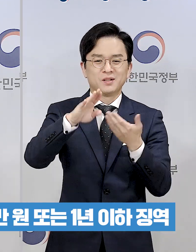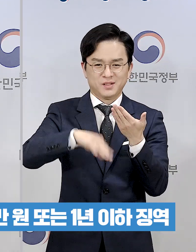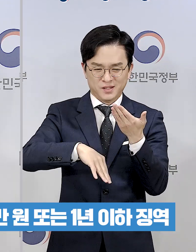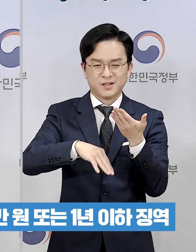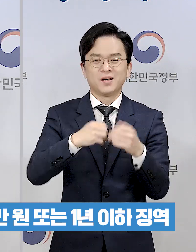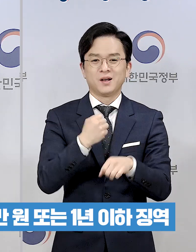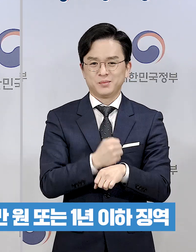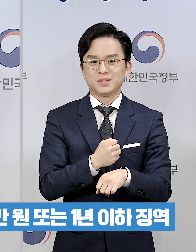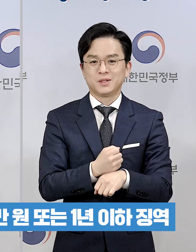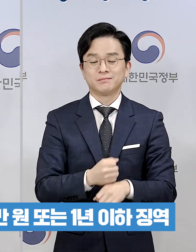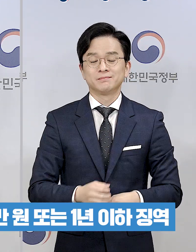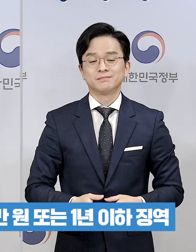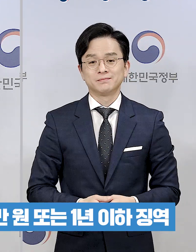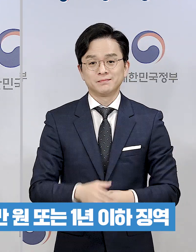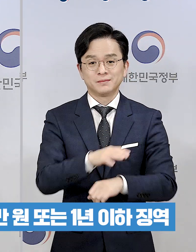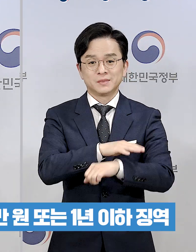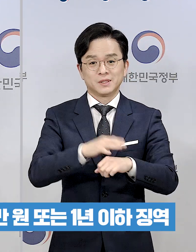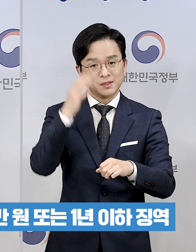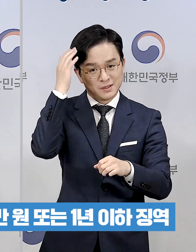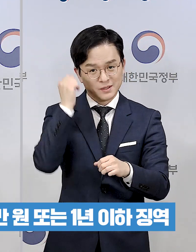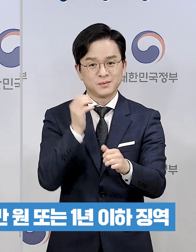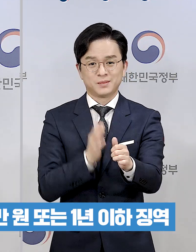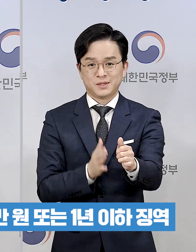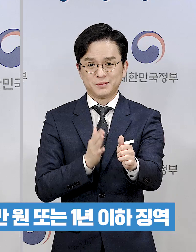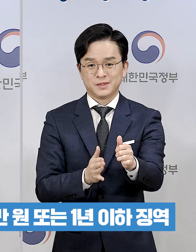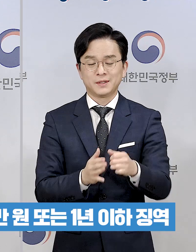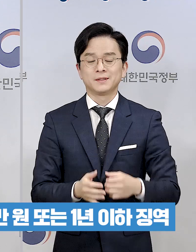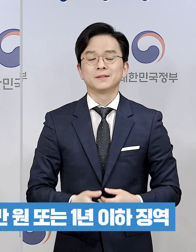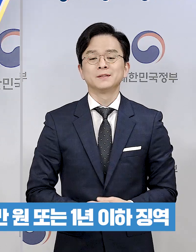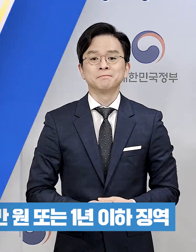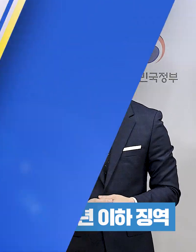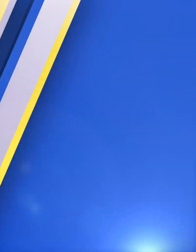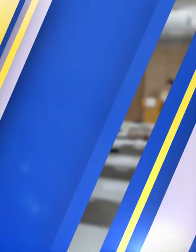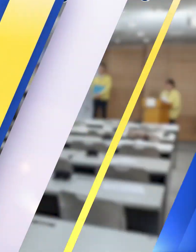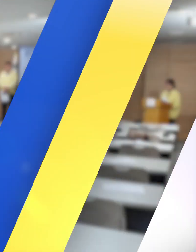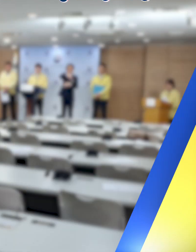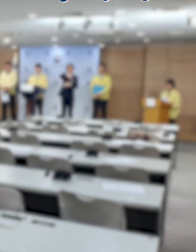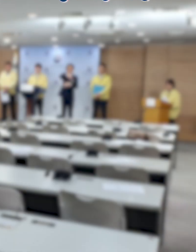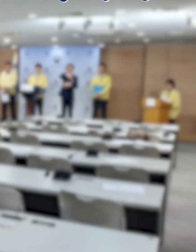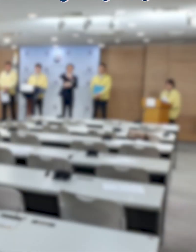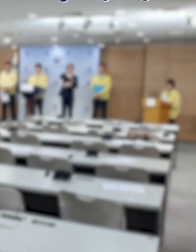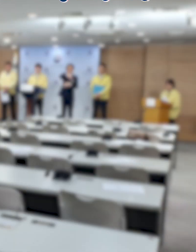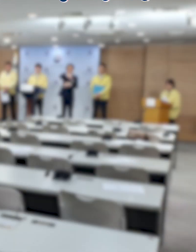따라서 처벌을 받게 된다는 점 추가적으로 말씀을 드립니다.